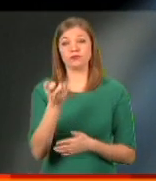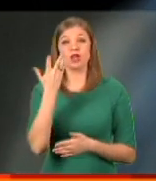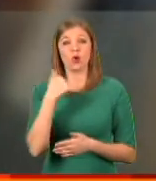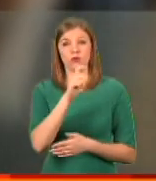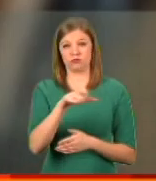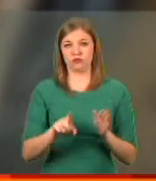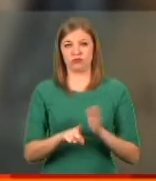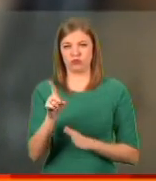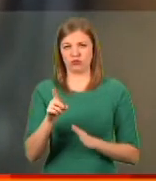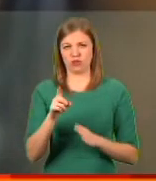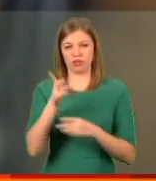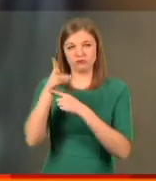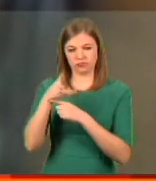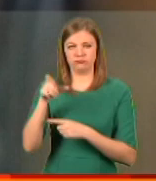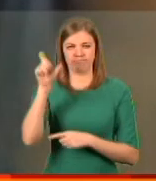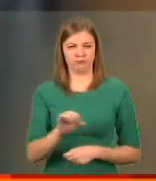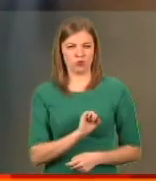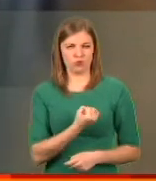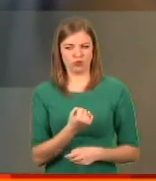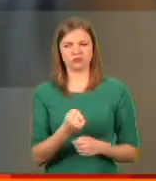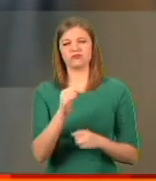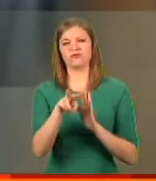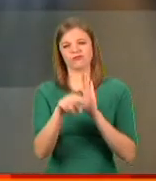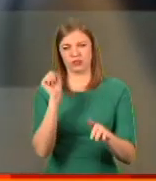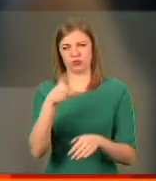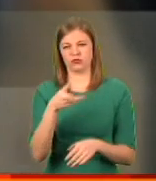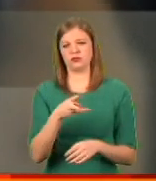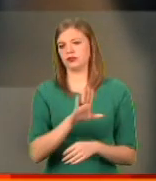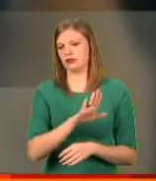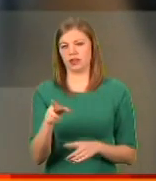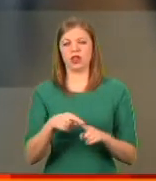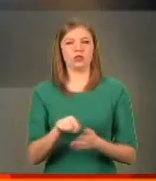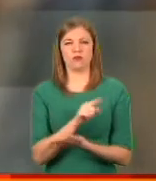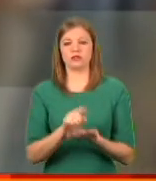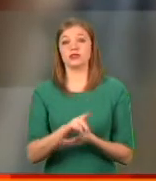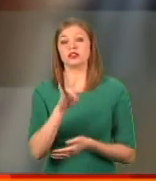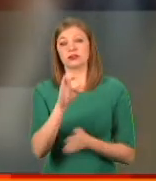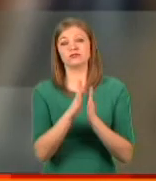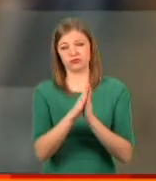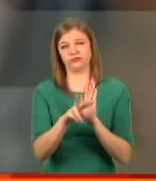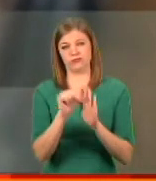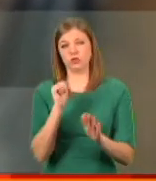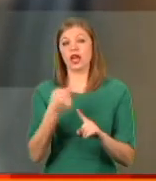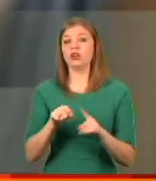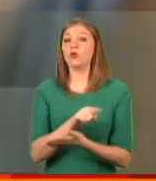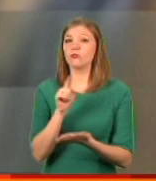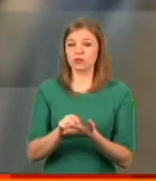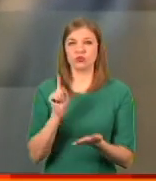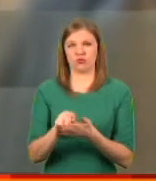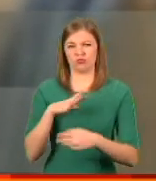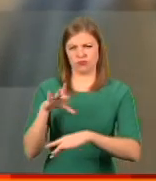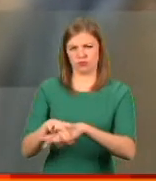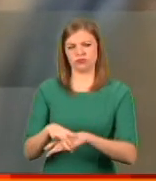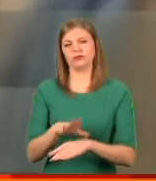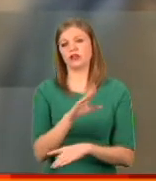віряни взялися його знімати, обурився. Виключите. Ні. Пожалуйста, виключите. Це обов'язково должно быть